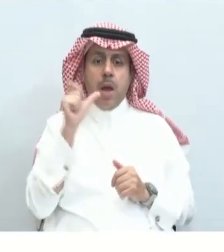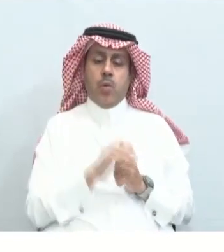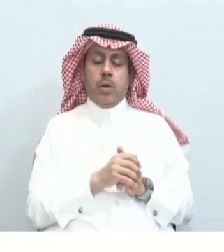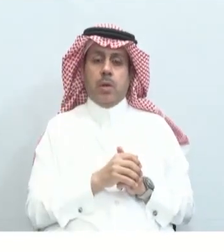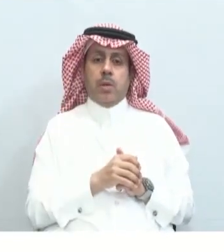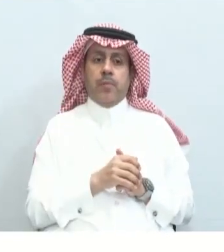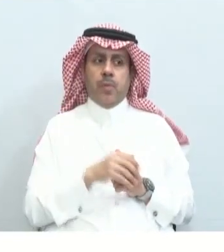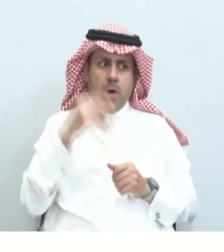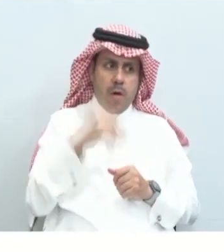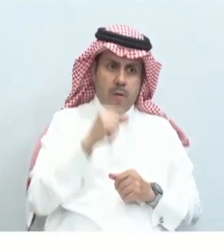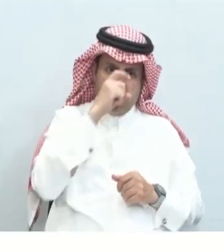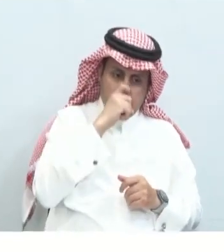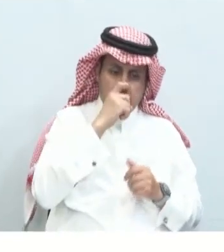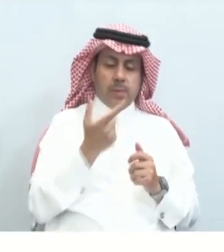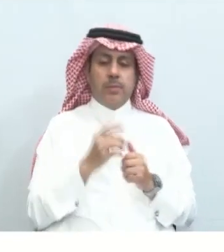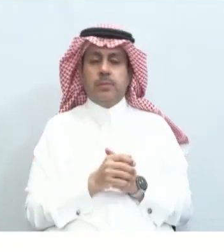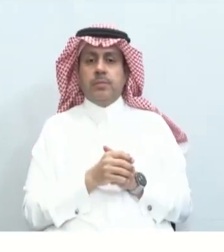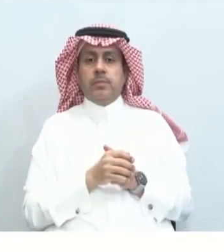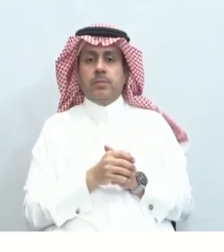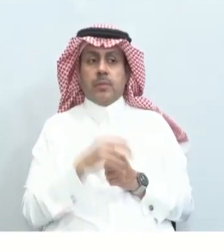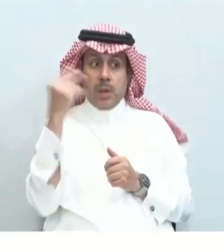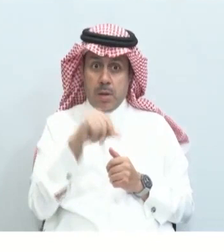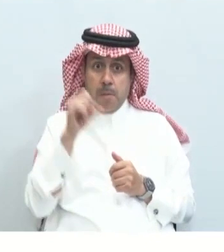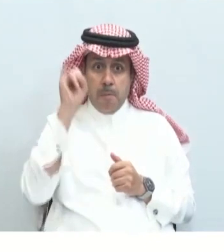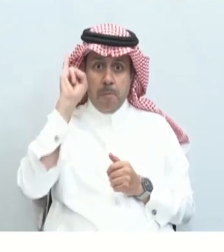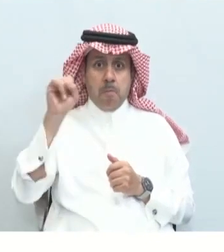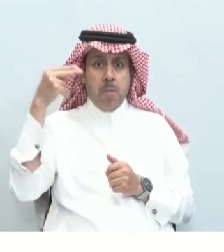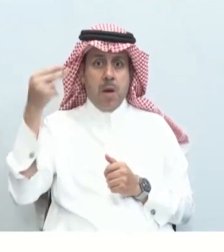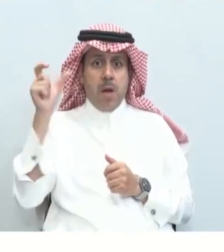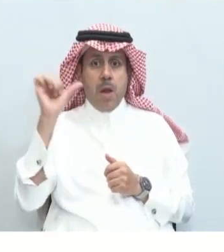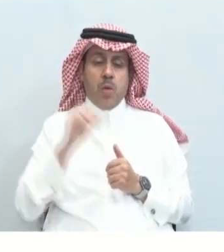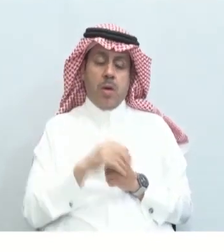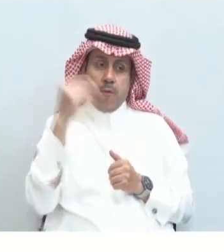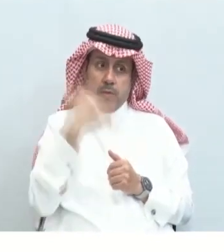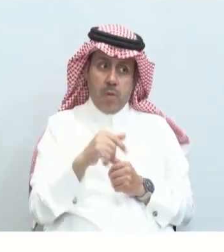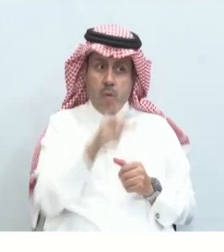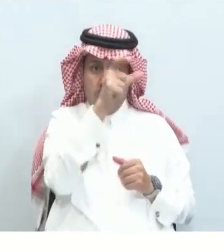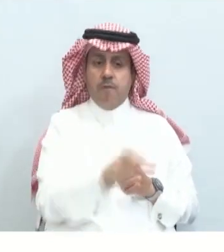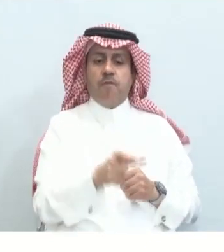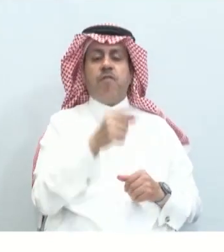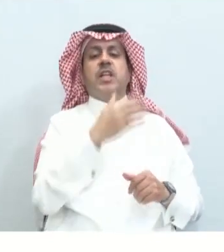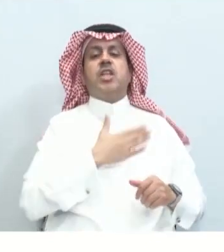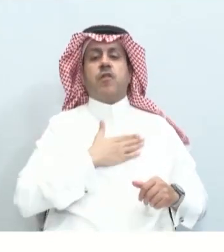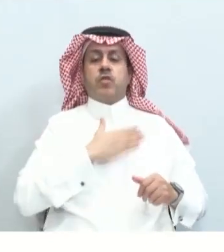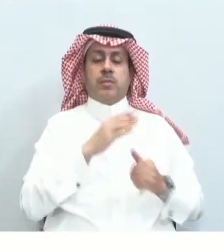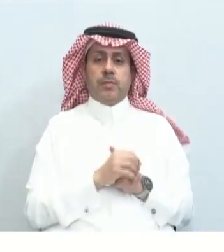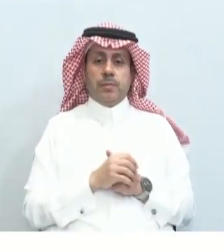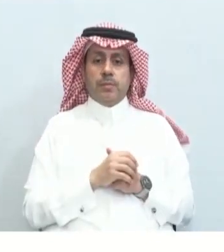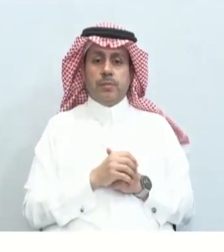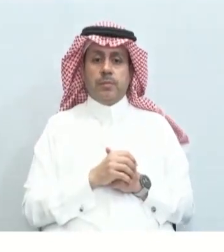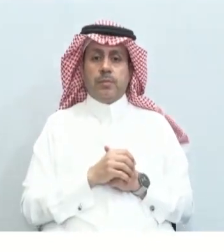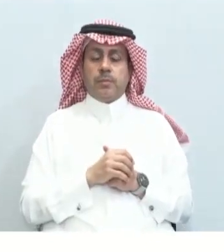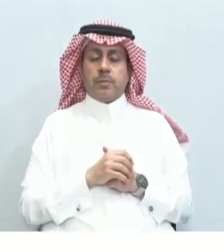السلطه العامه يفرض هذا الجزاء هذا المعنوي الذي يفرضه الفرد نفسه الذي يفرضه الفرد نفسه